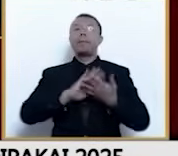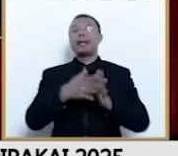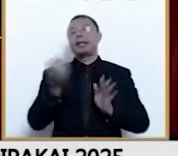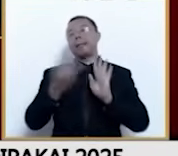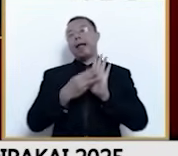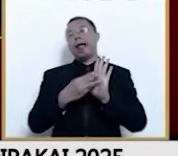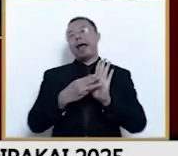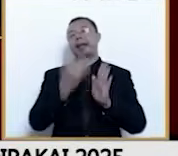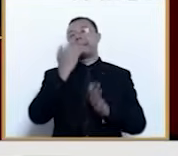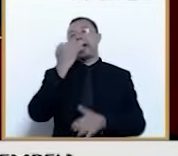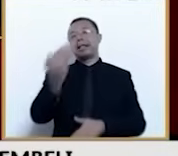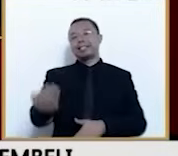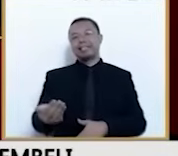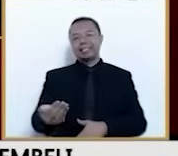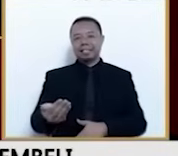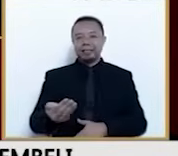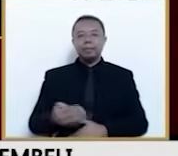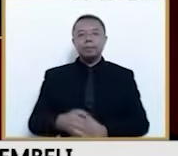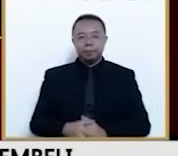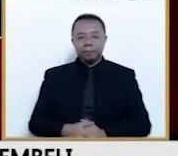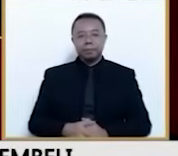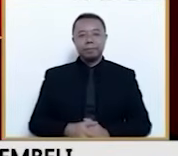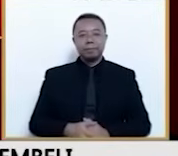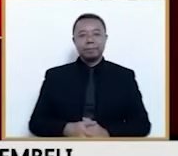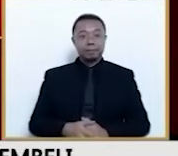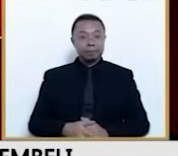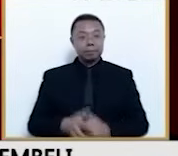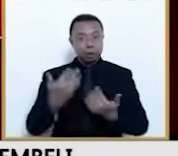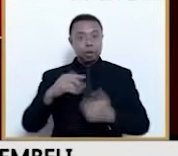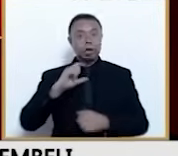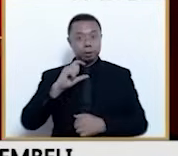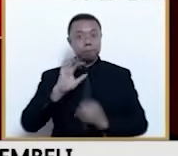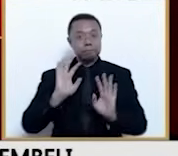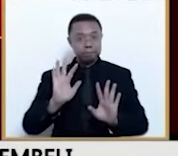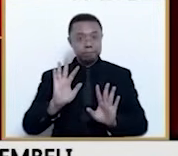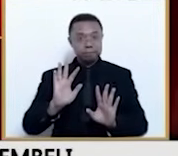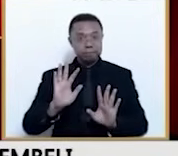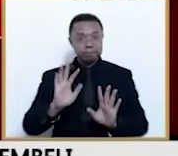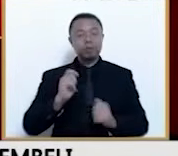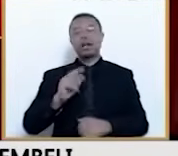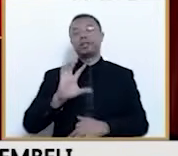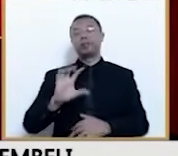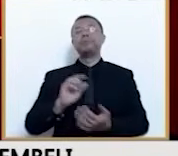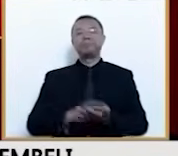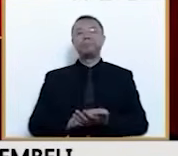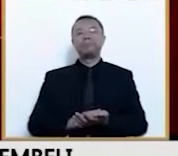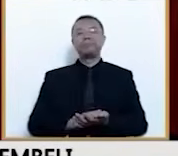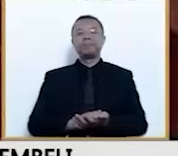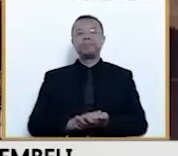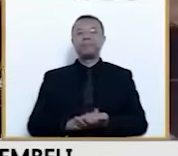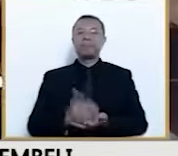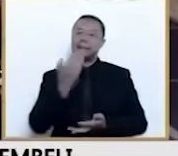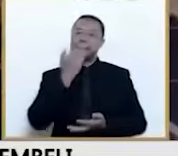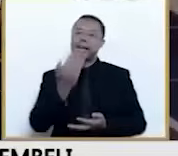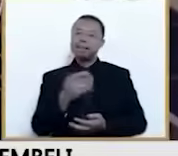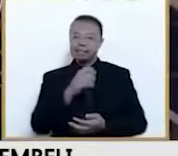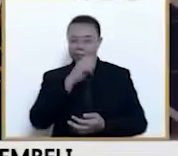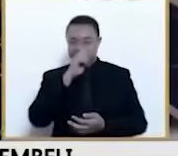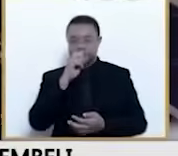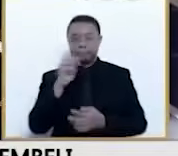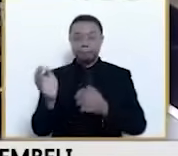menjadi masalah. Terima kasih. Masih ada waktu, ada yang ingin ditambahkan, Bapak? Cukup. Baik, terima